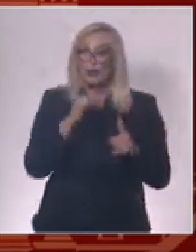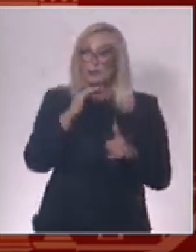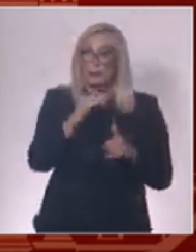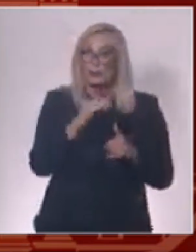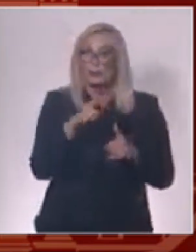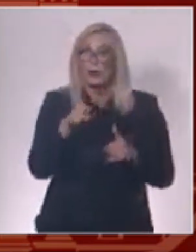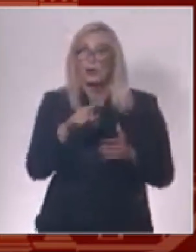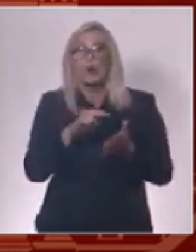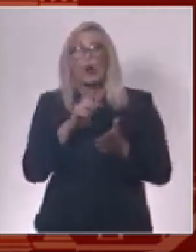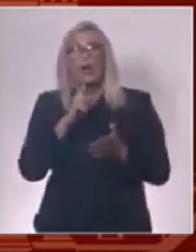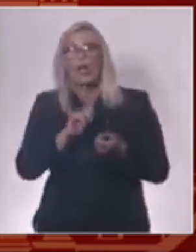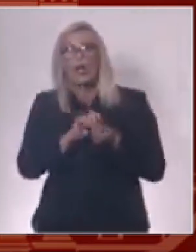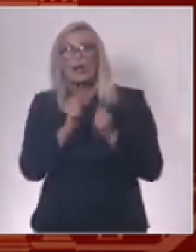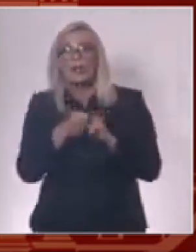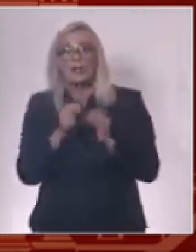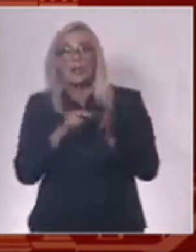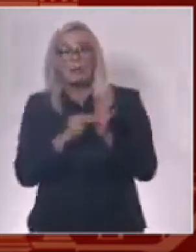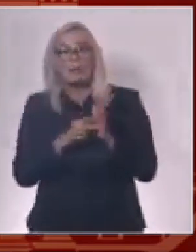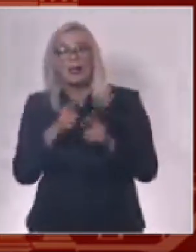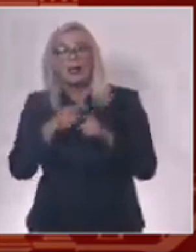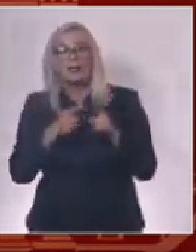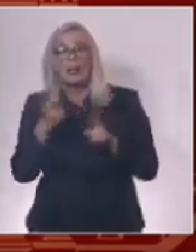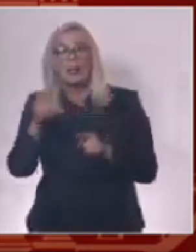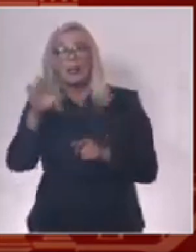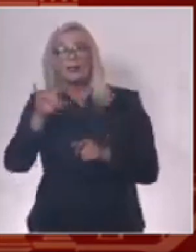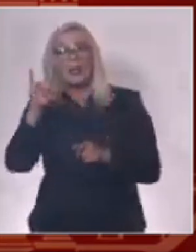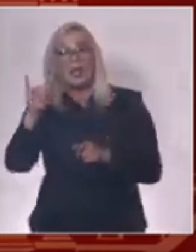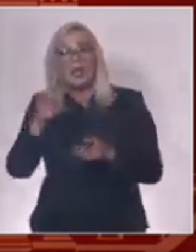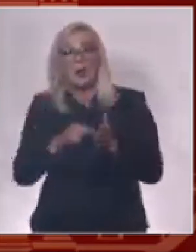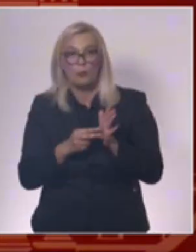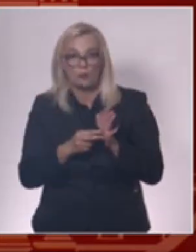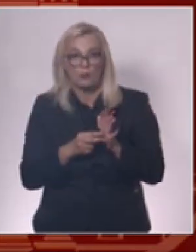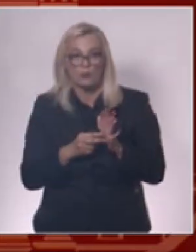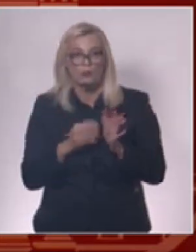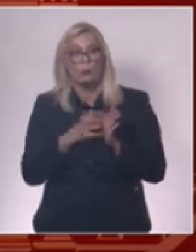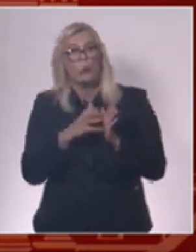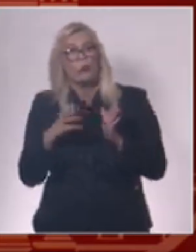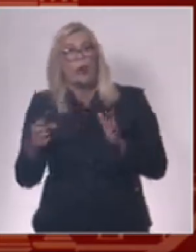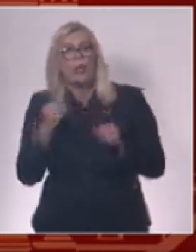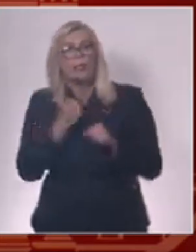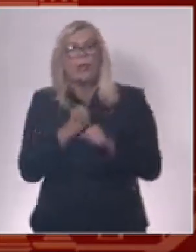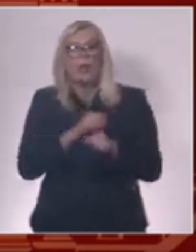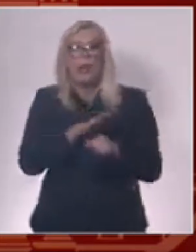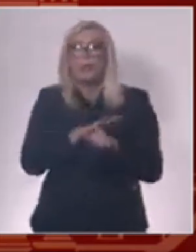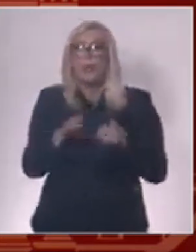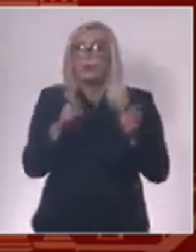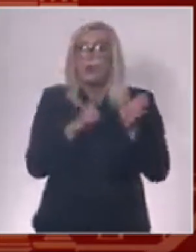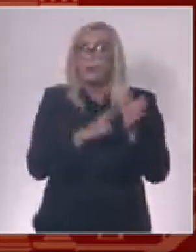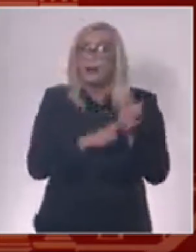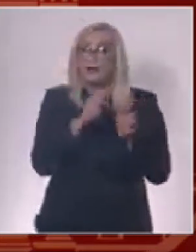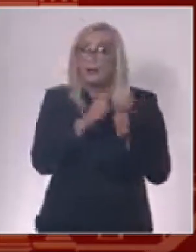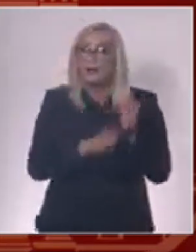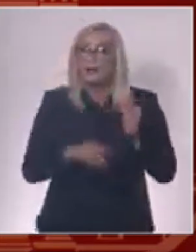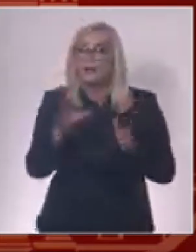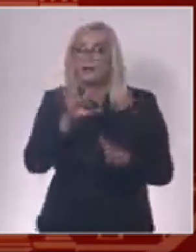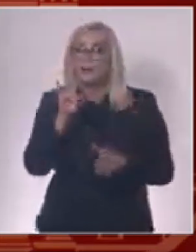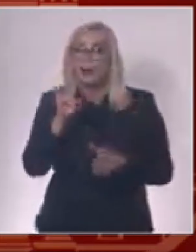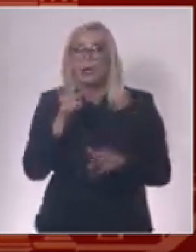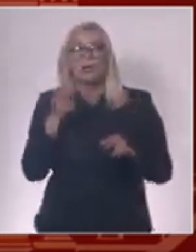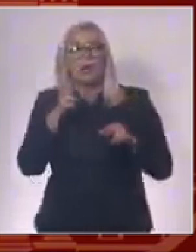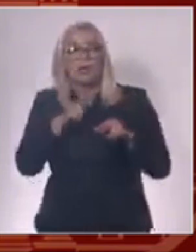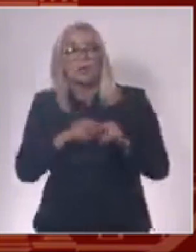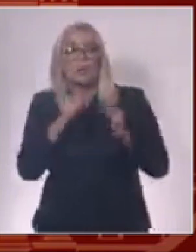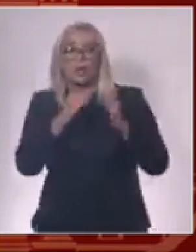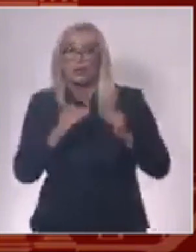реформски план е дел од ЕУ агендата, продолжуваме понатаму да работиме за полноправно членство во Европската Унија, ќе ги